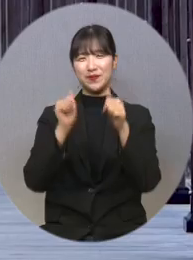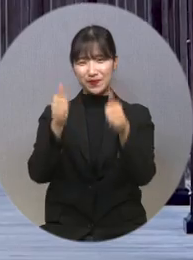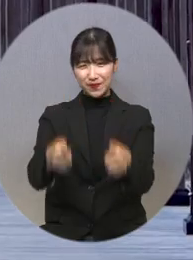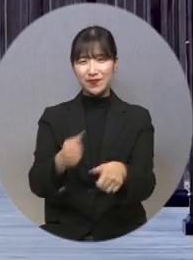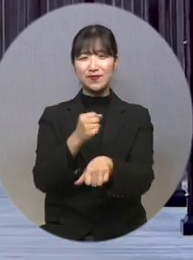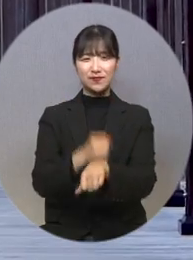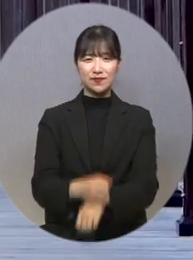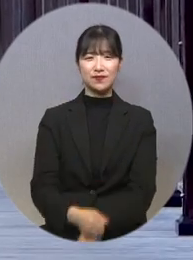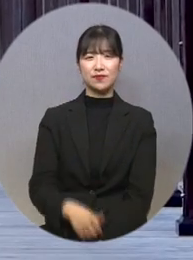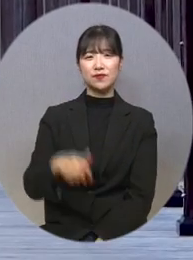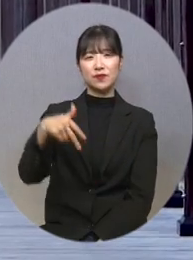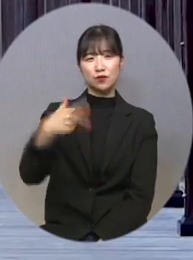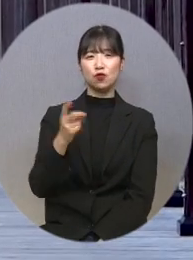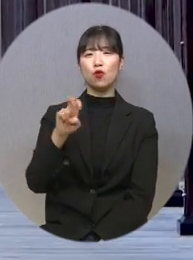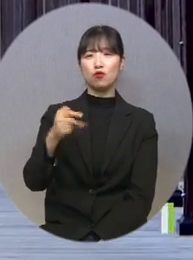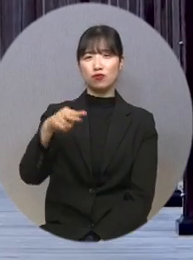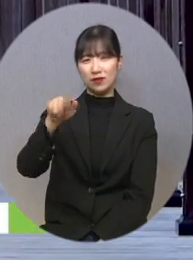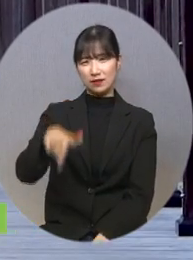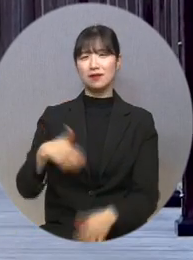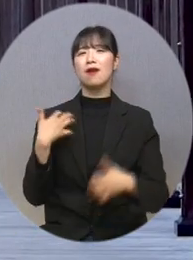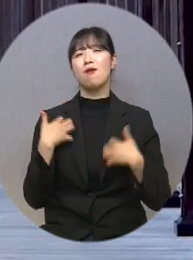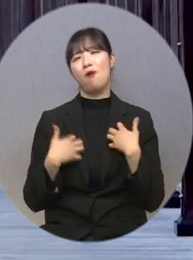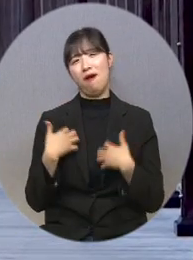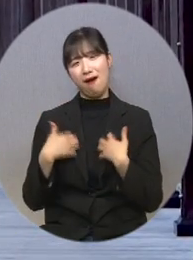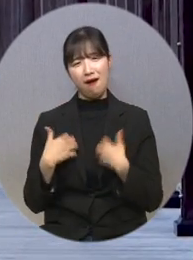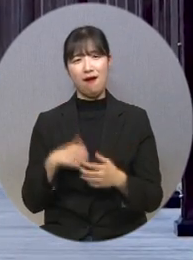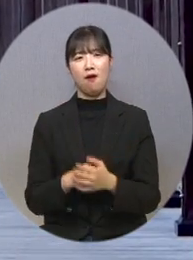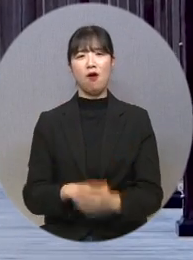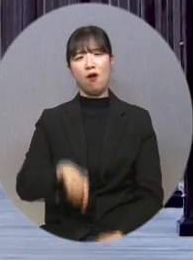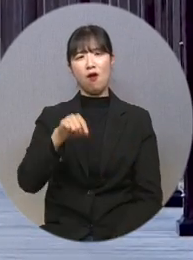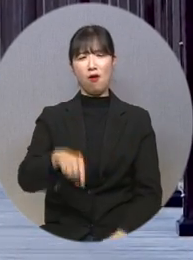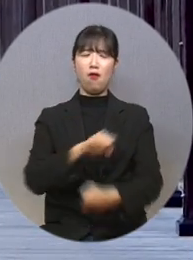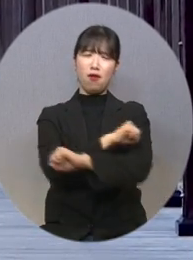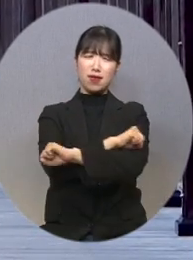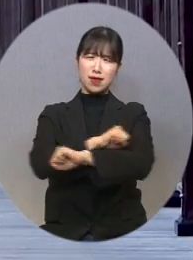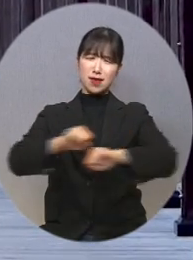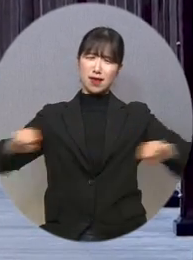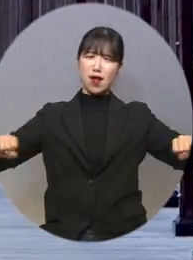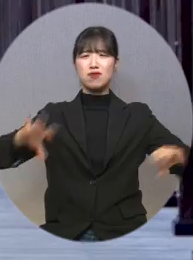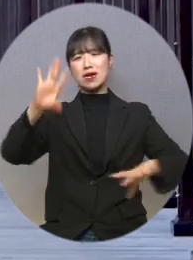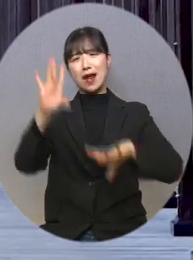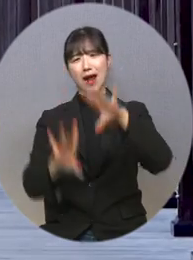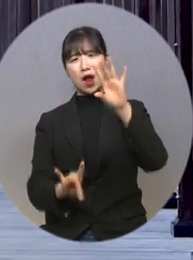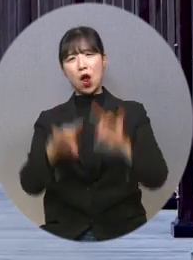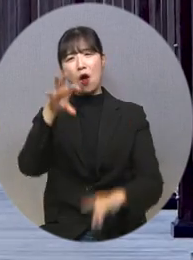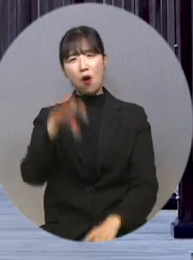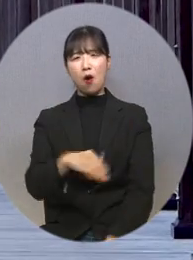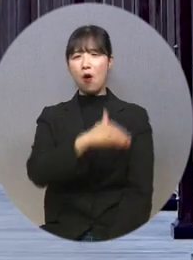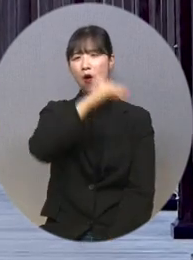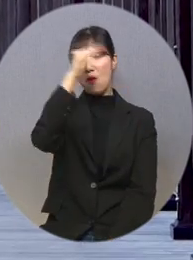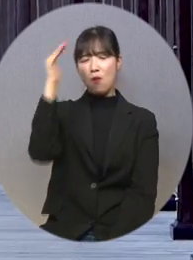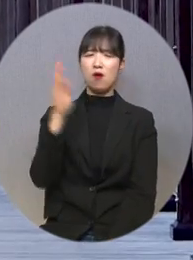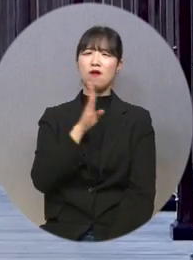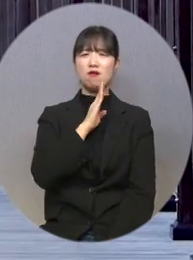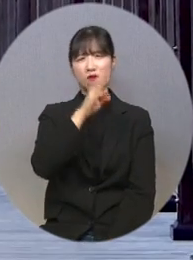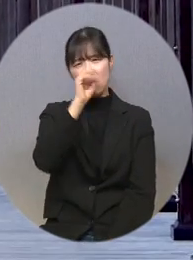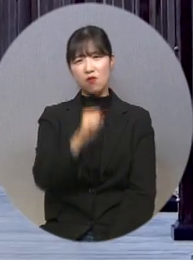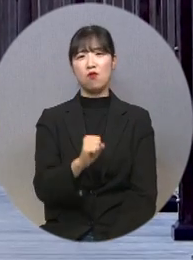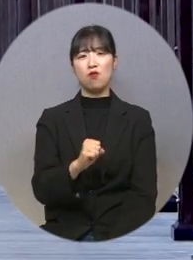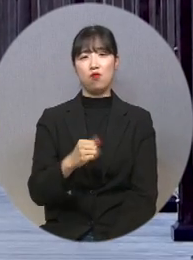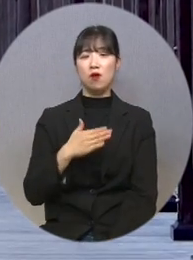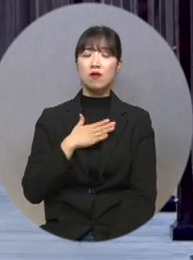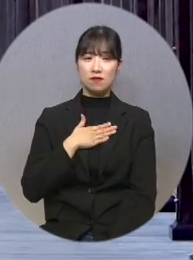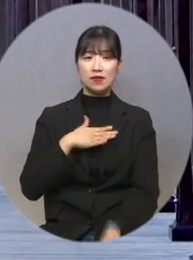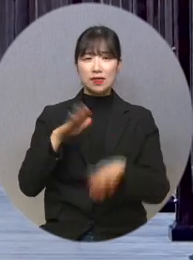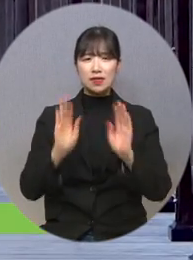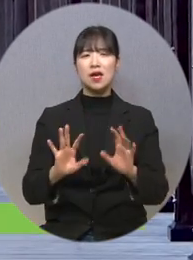아우, 조문식 씨 반가워요. 아, 진짜 반갑습니다. 진짜 이 드넓은 갯벌에서 그러게. 다 있으니까 진짜 너무 좋고 우리가요 지금